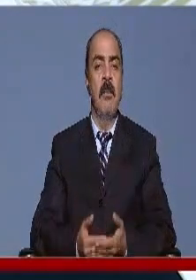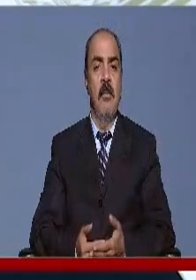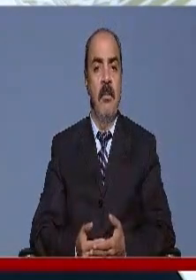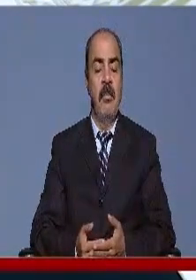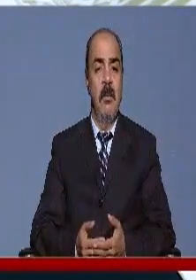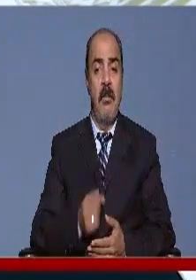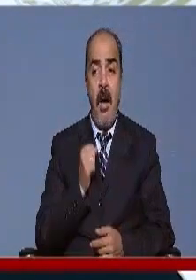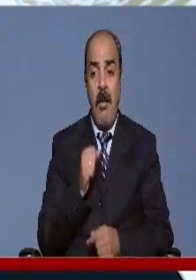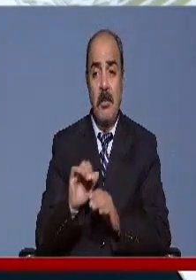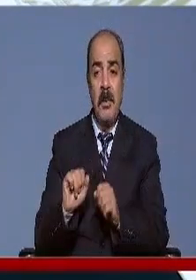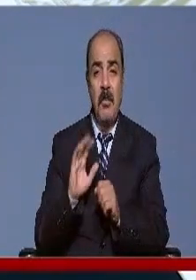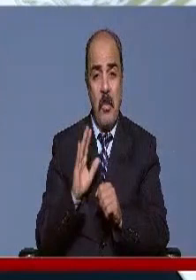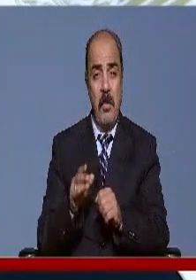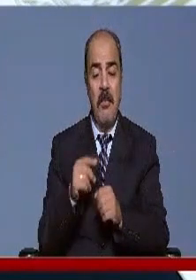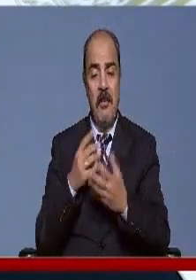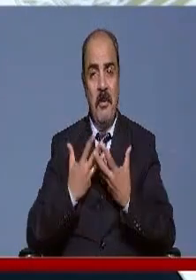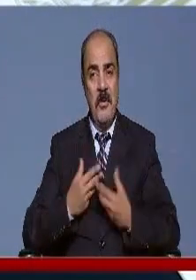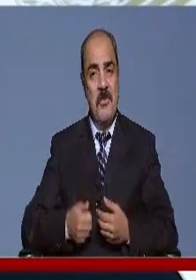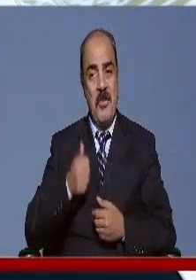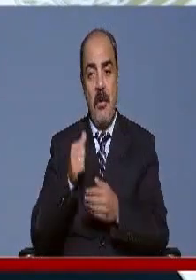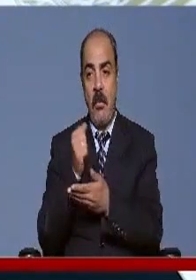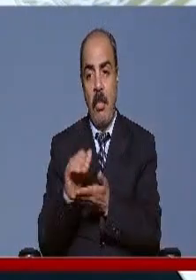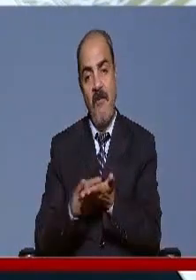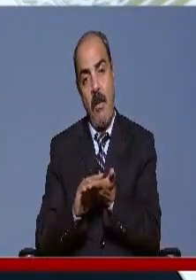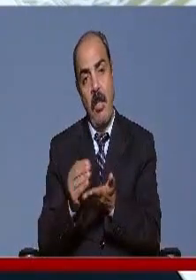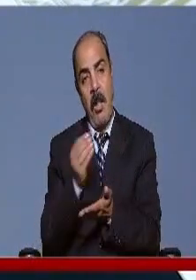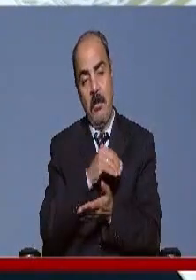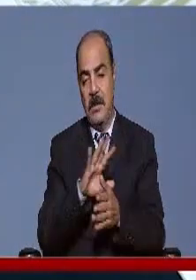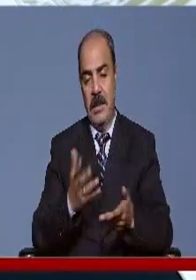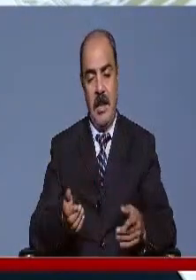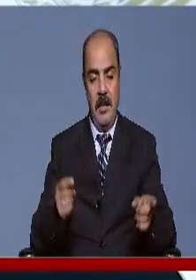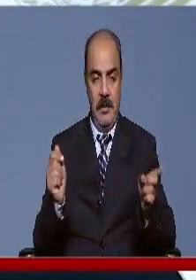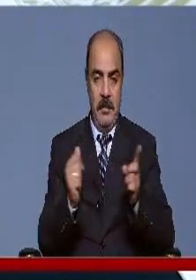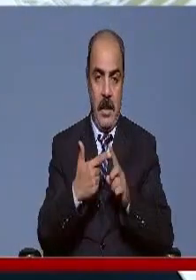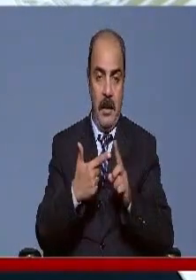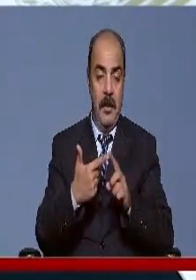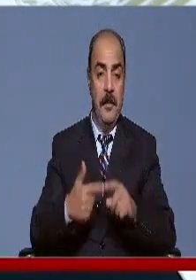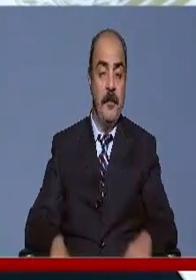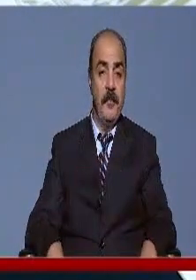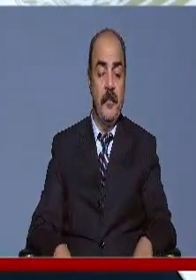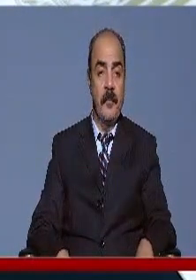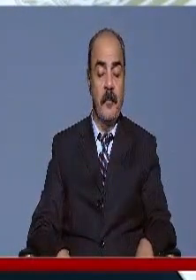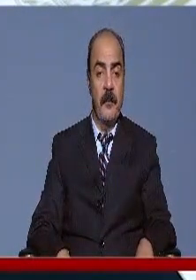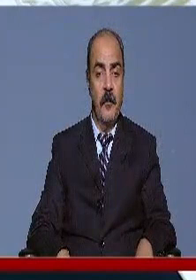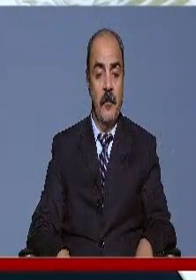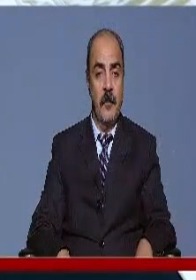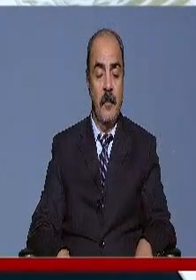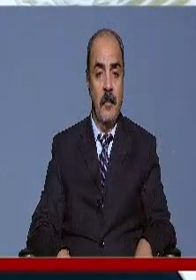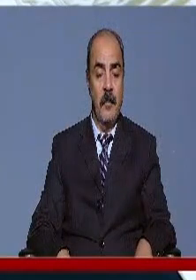يبقى مش معقول ان هم ممكن ينجح وهم مش موجودين على اراضيهم. دي نقطه. الهدف بتاع